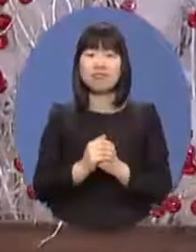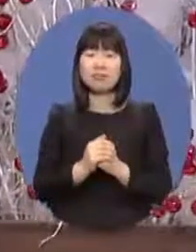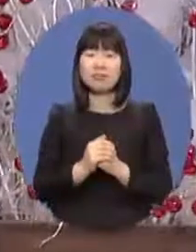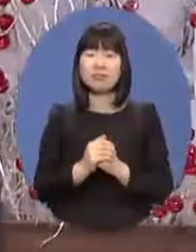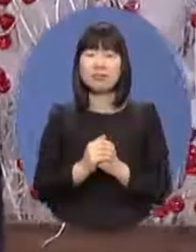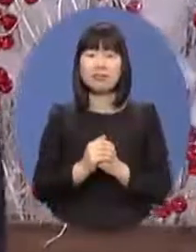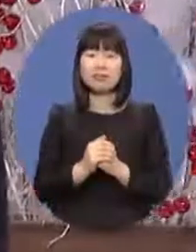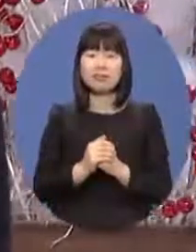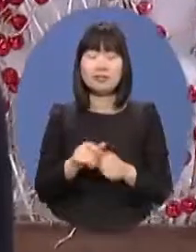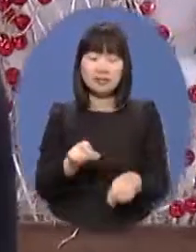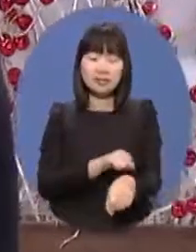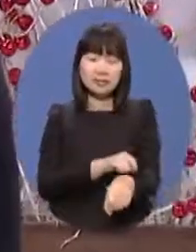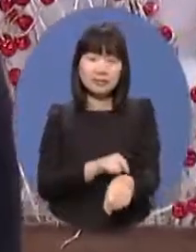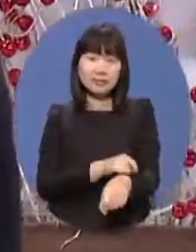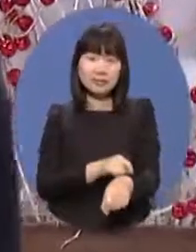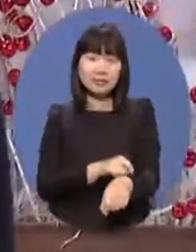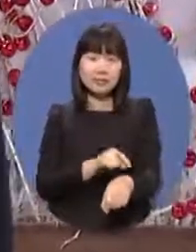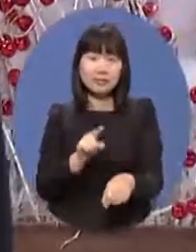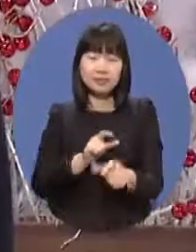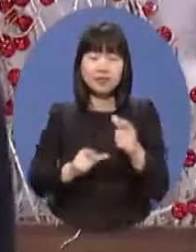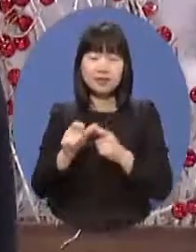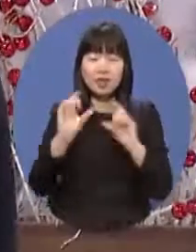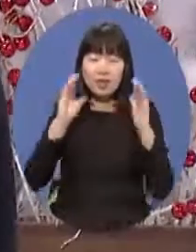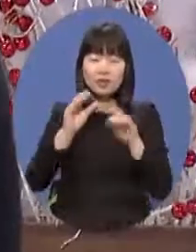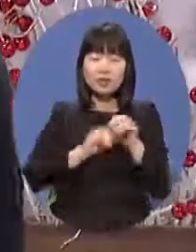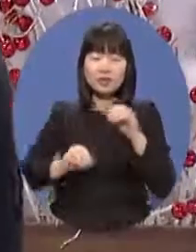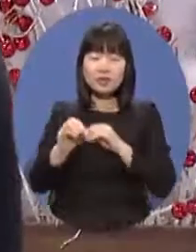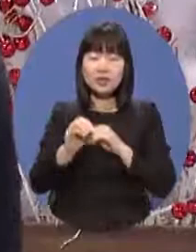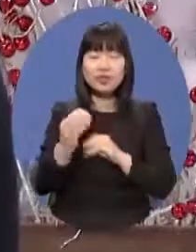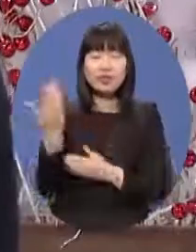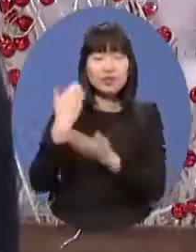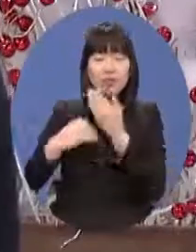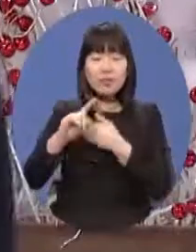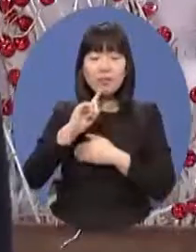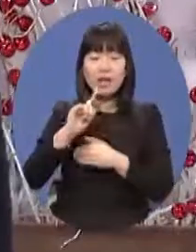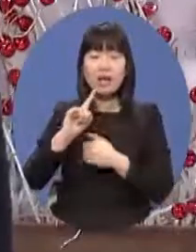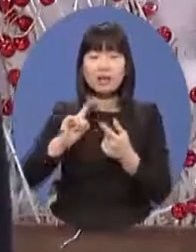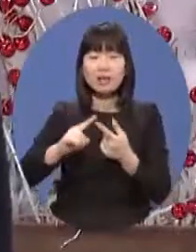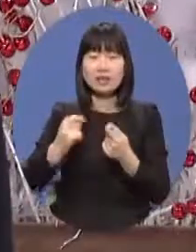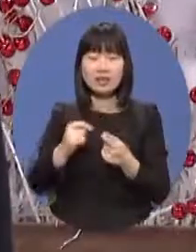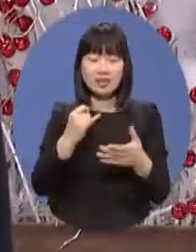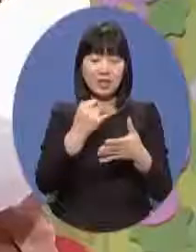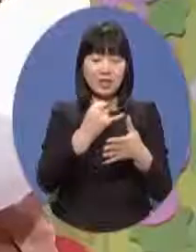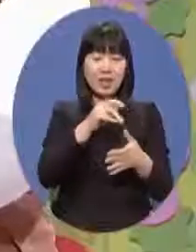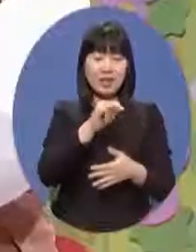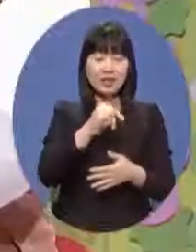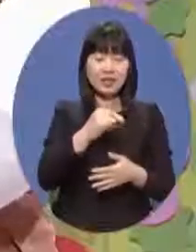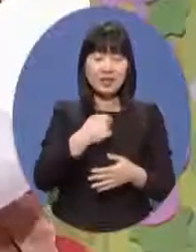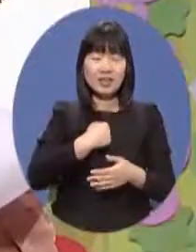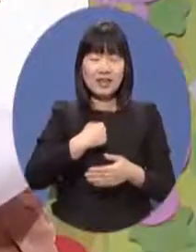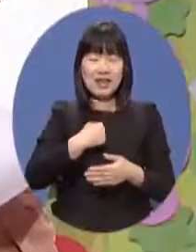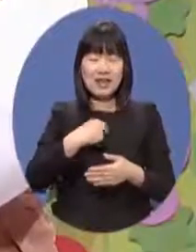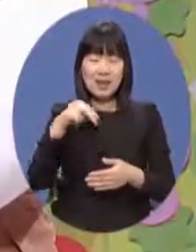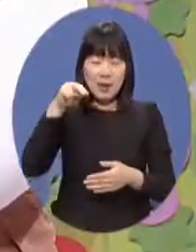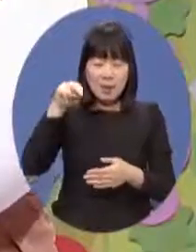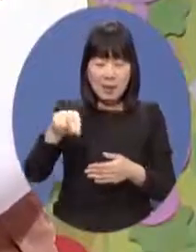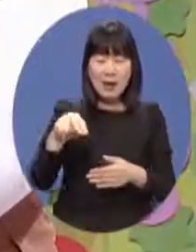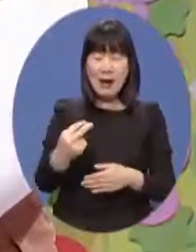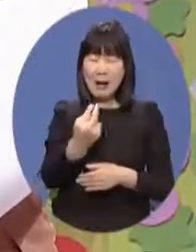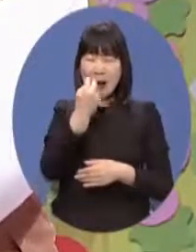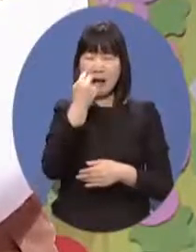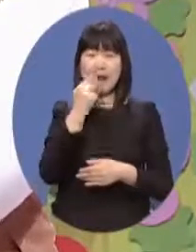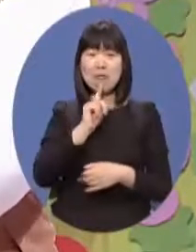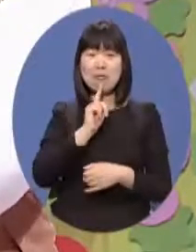근데 특히 이제 그 더 어리면 어릴수록 저번에 이야기하셨지만 서윤이도 포크 앞으로 뭐 날이 찔러 먹는데 친구가 그렇게 막